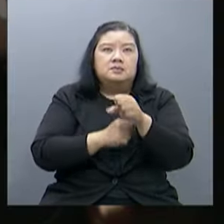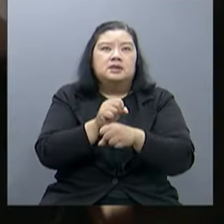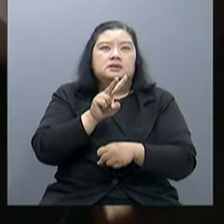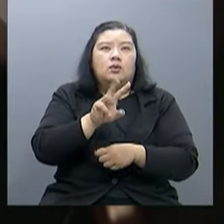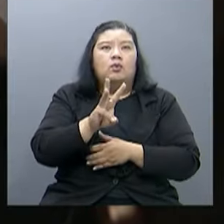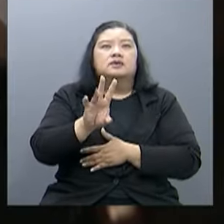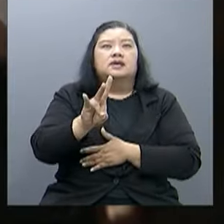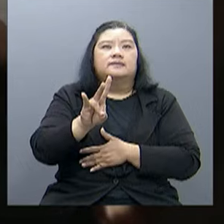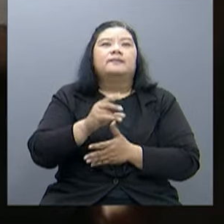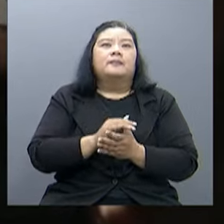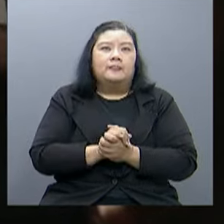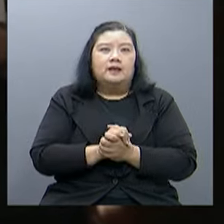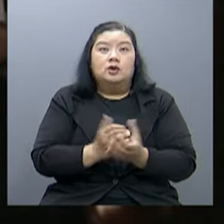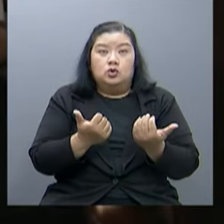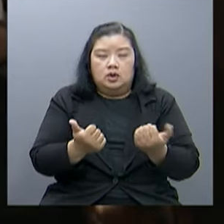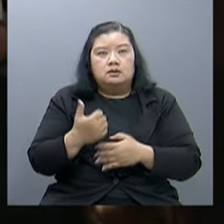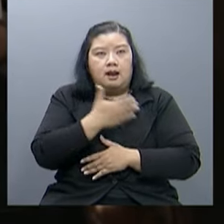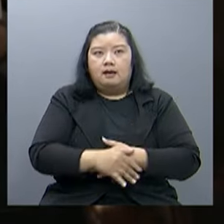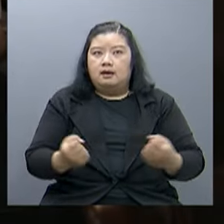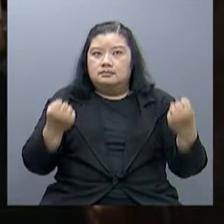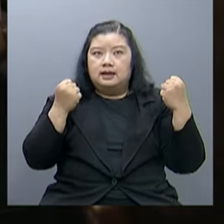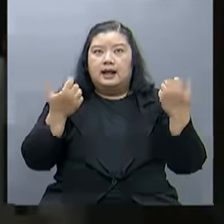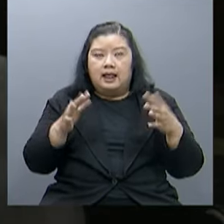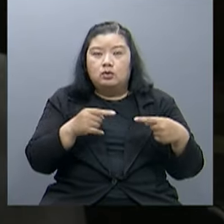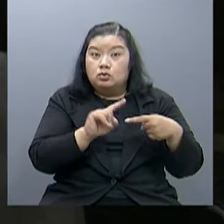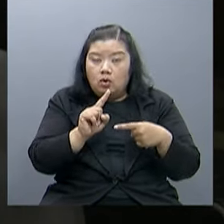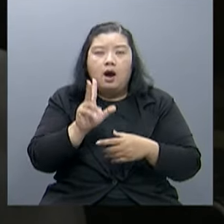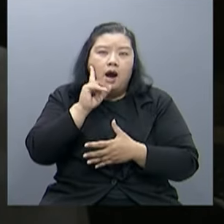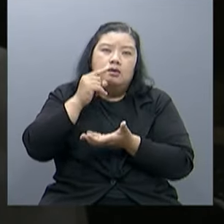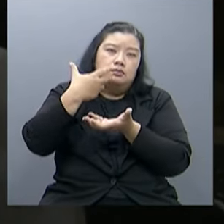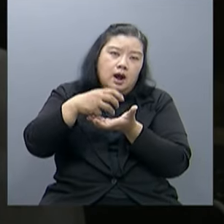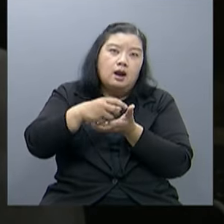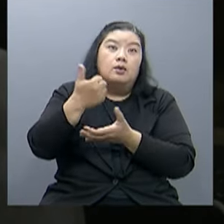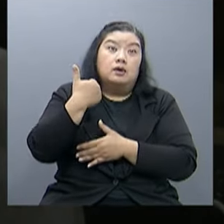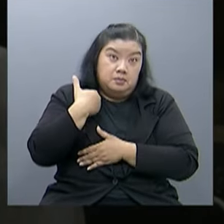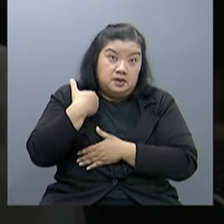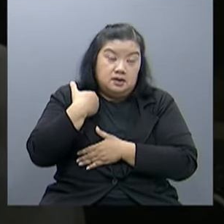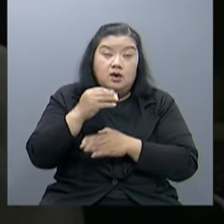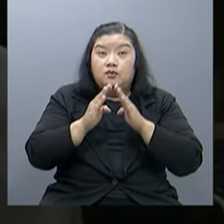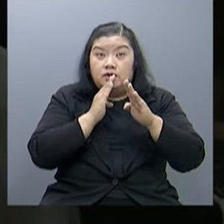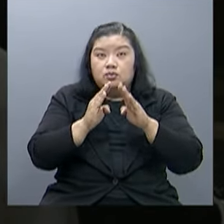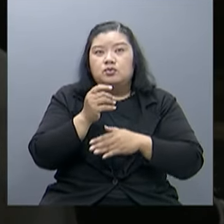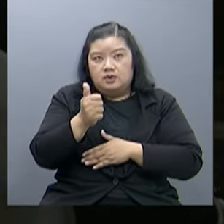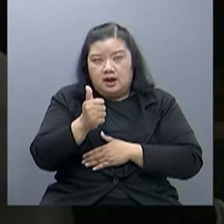องซึ่งระหว่างนี้ค่ะเตรียมร่างกายให้พร้อมและสามารถติดตามรายละเอียดเพิ่มเติมได้ที่ Facebook ของงานนะคะ